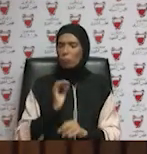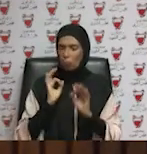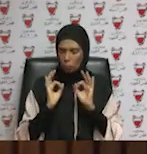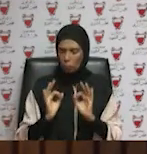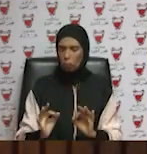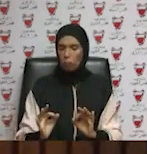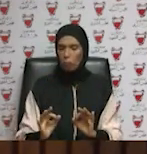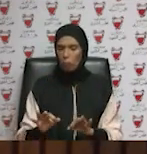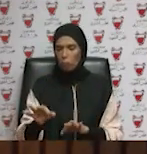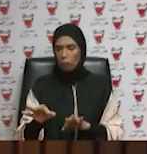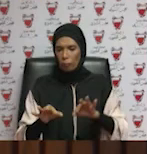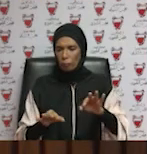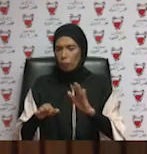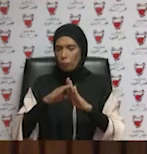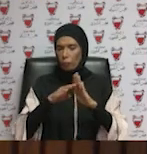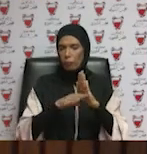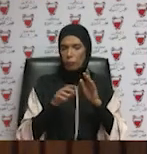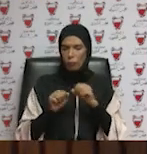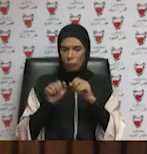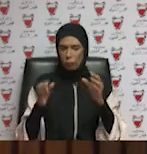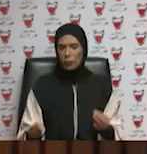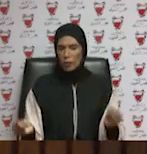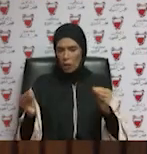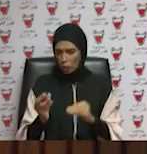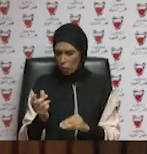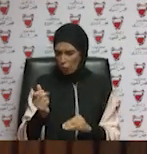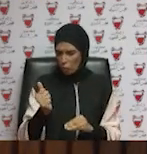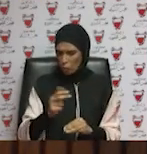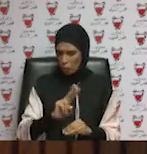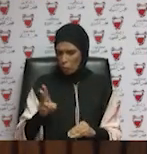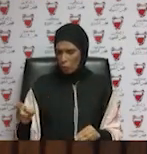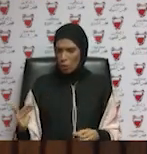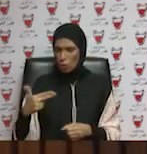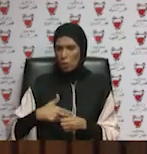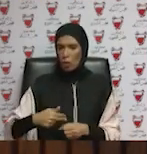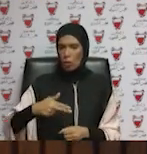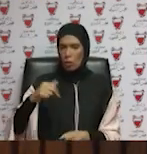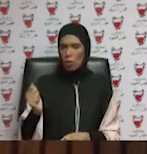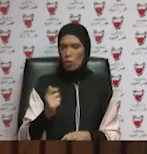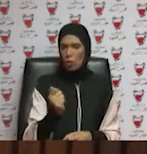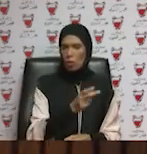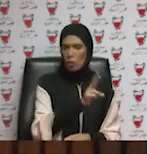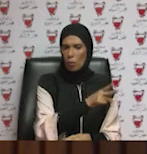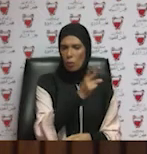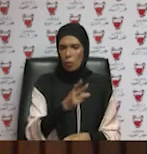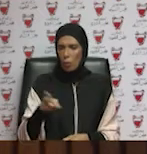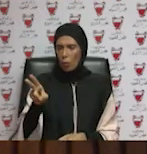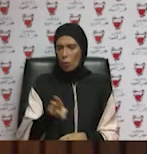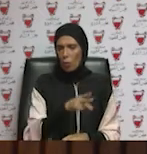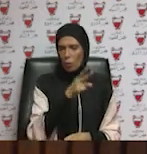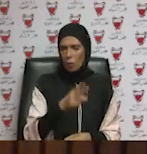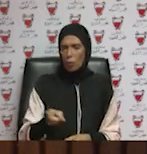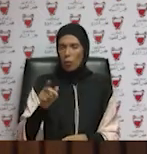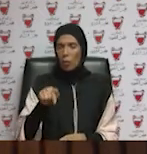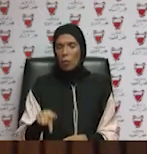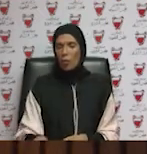وضع الخطط والبرامج الواضحة لزيادة الإيرادات غير النفطية بوتيرة أسرع وتنويعها لتقليل الاعتماد على الإيرادات